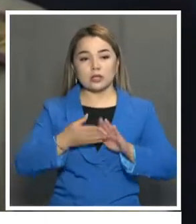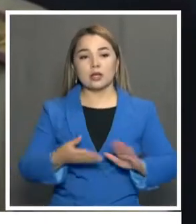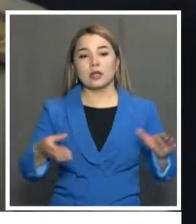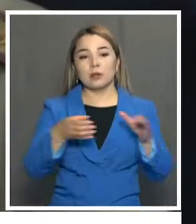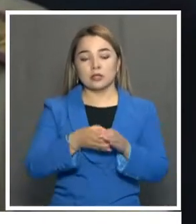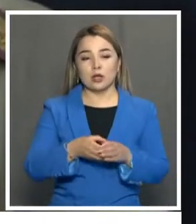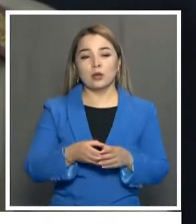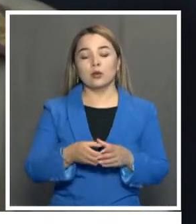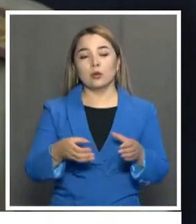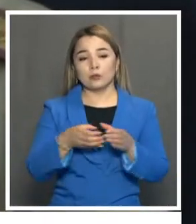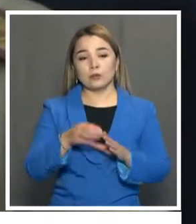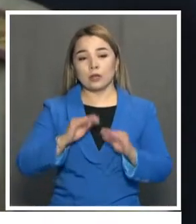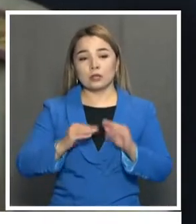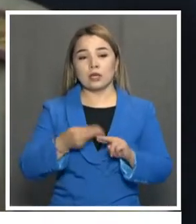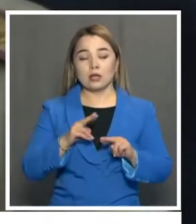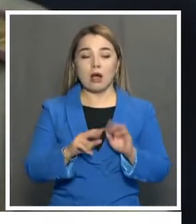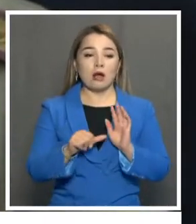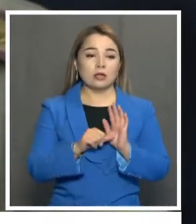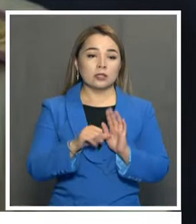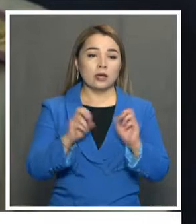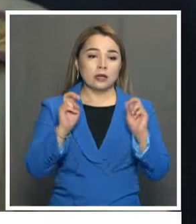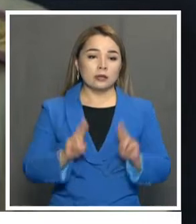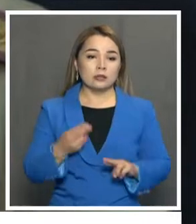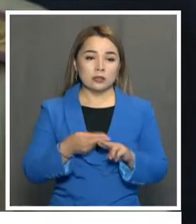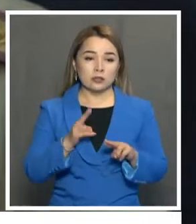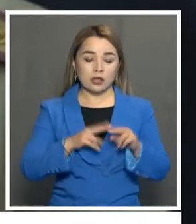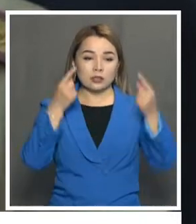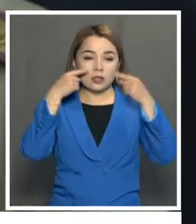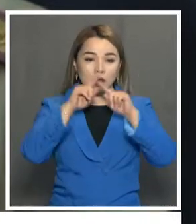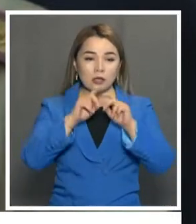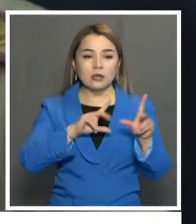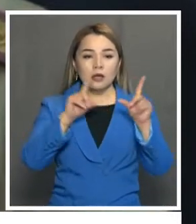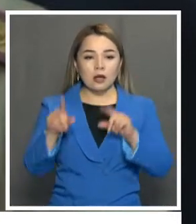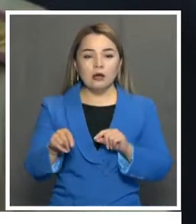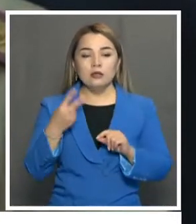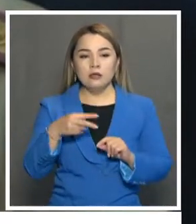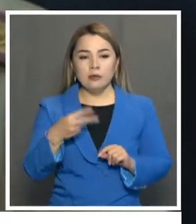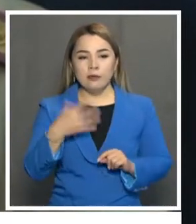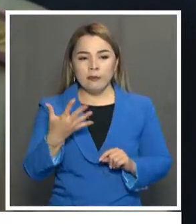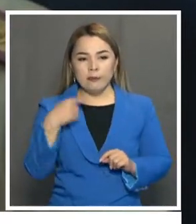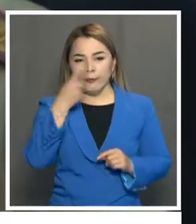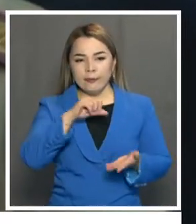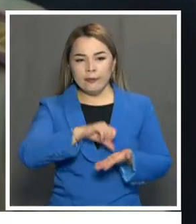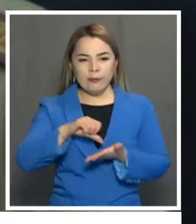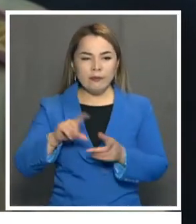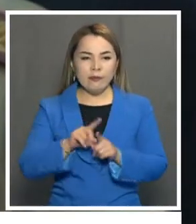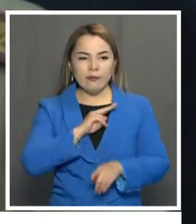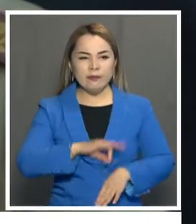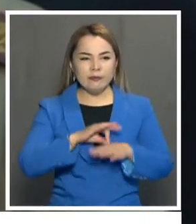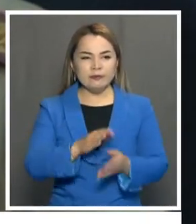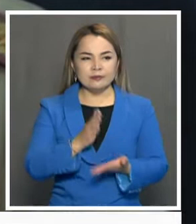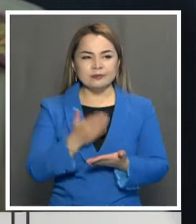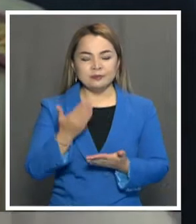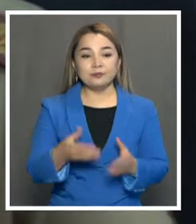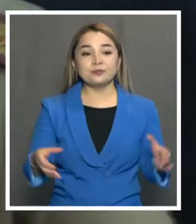жалпы жеке құрамында 6 арнайы техника шығып 25 жеке құрам жұмылдырылды. Сонымен